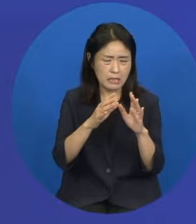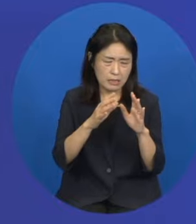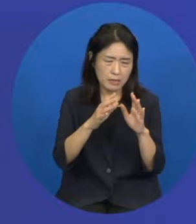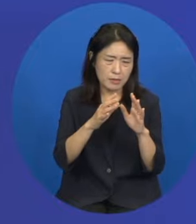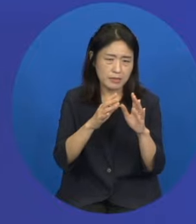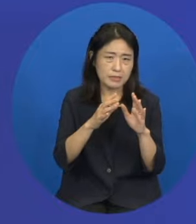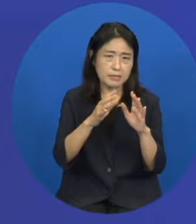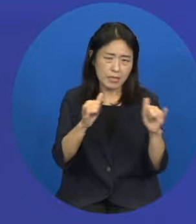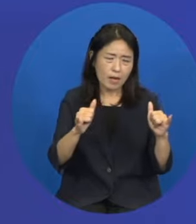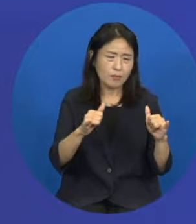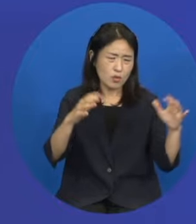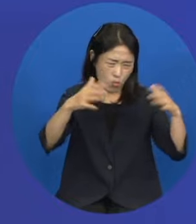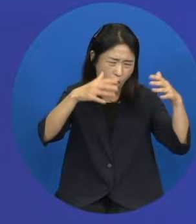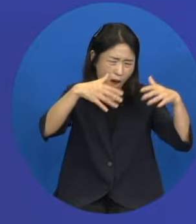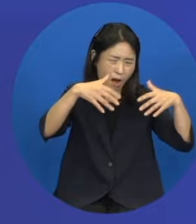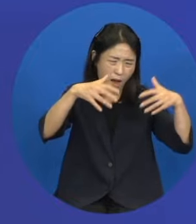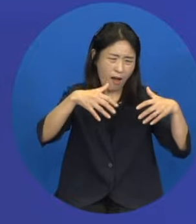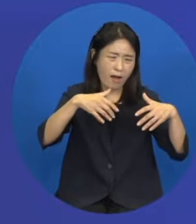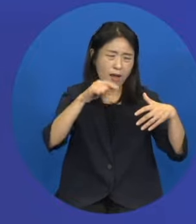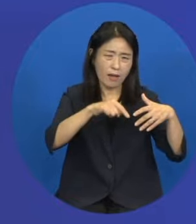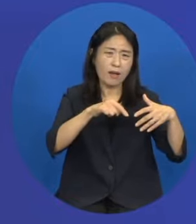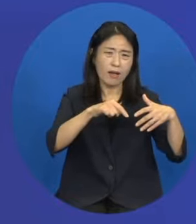가 될 수도 있는 거예요.